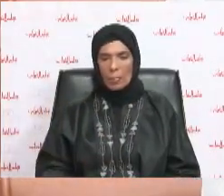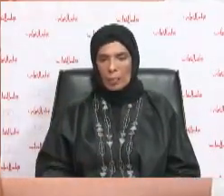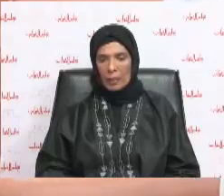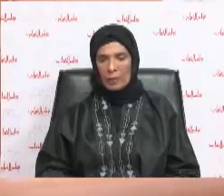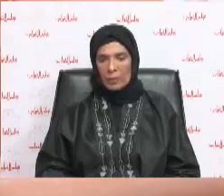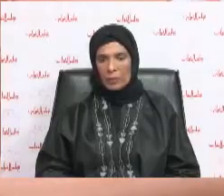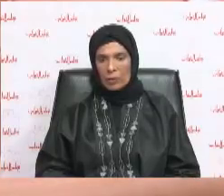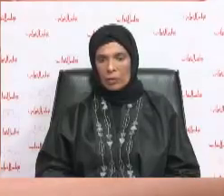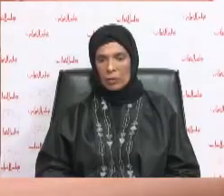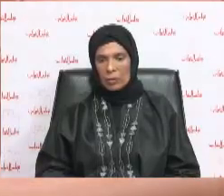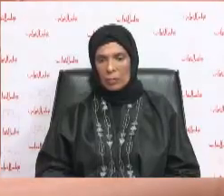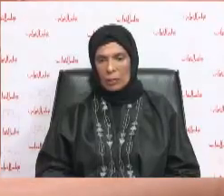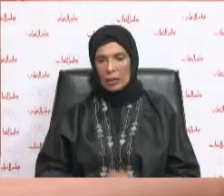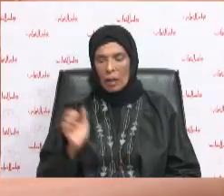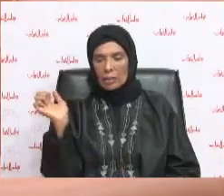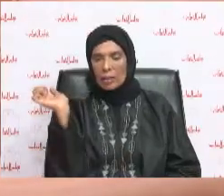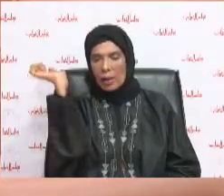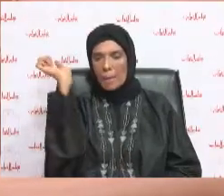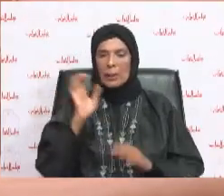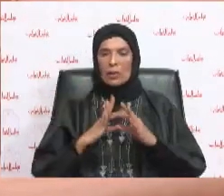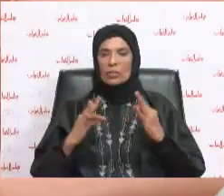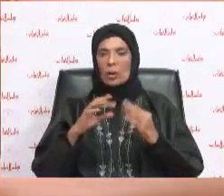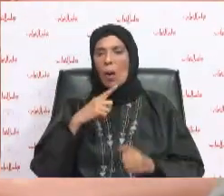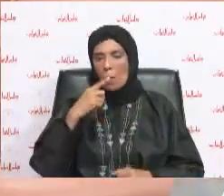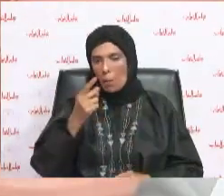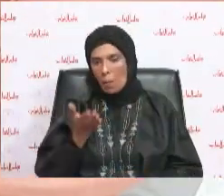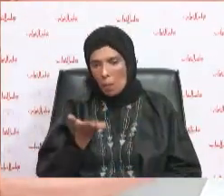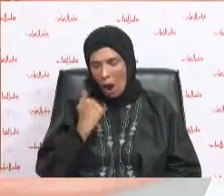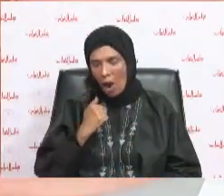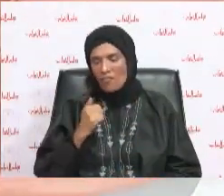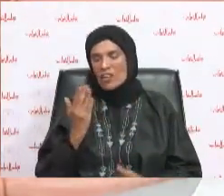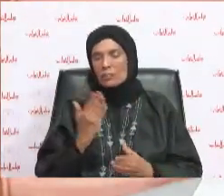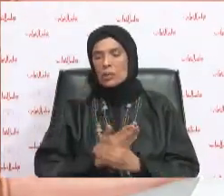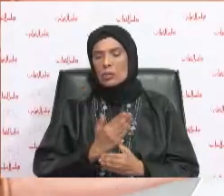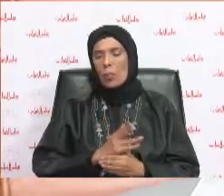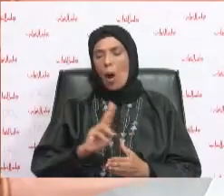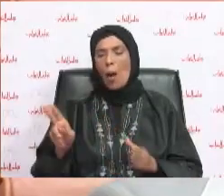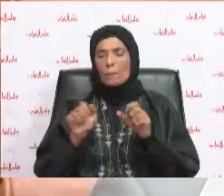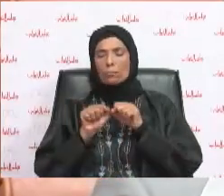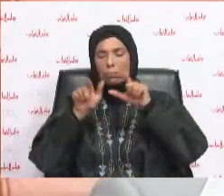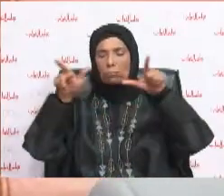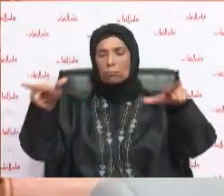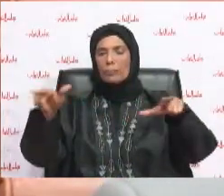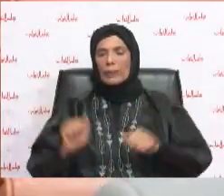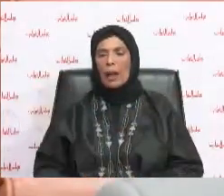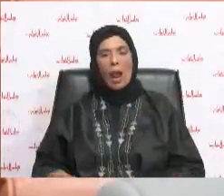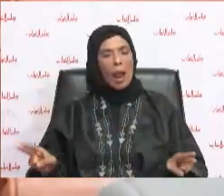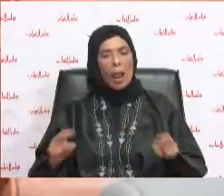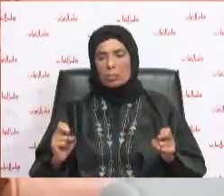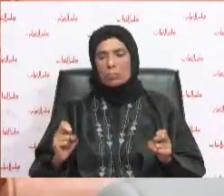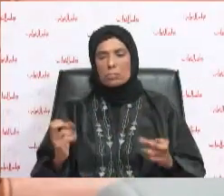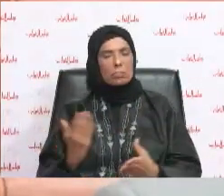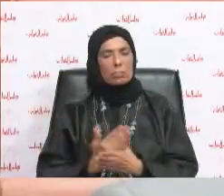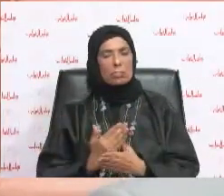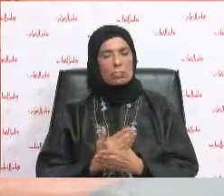بالنسبة حق الهيئة التأمينات الاجتماعية كذلك لا يوجد عندهم مبررات واضحة ليش رفضوا هذه،